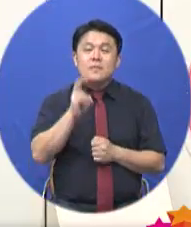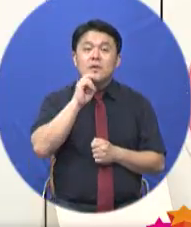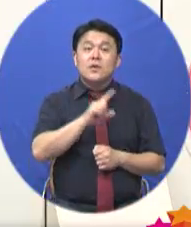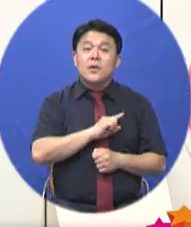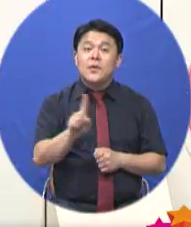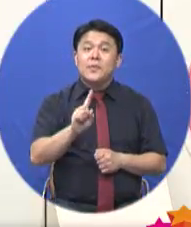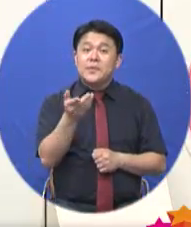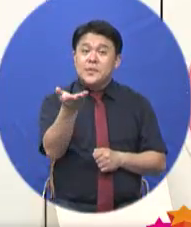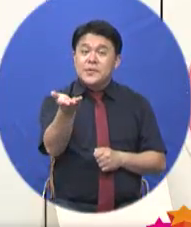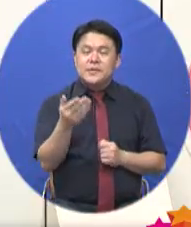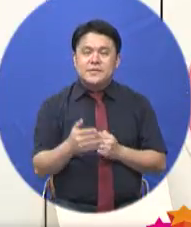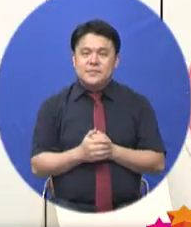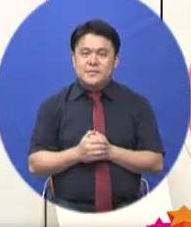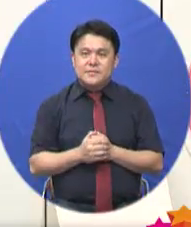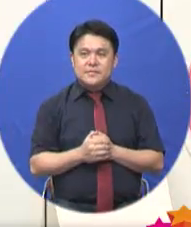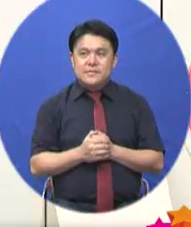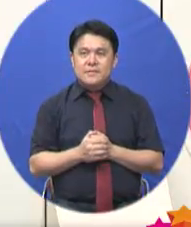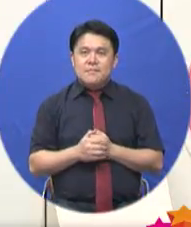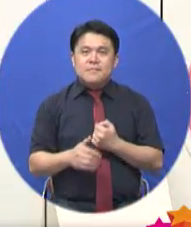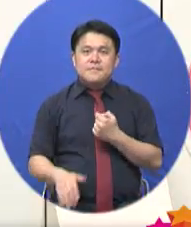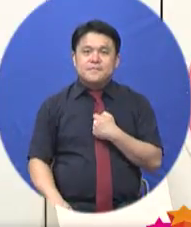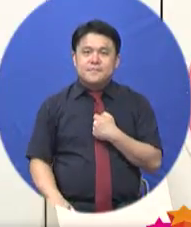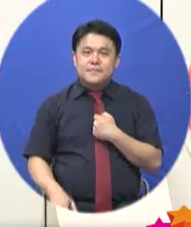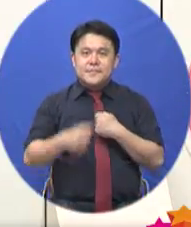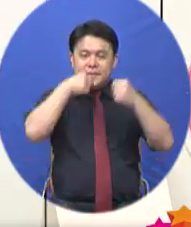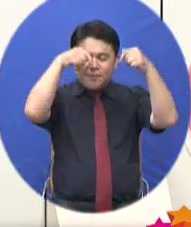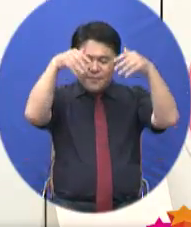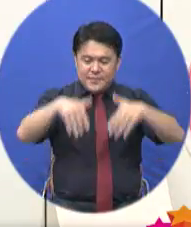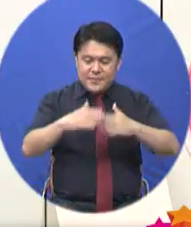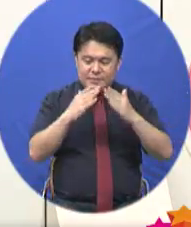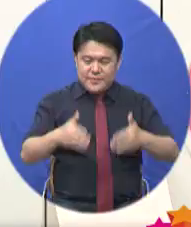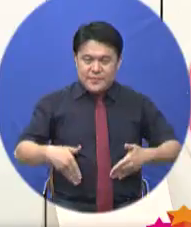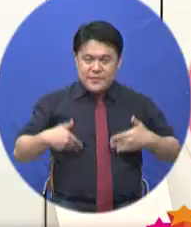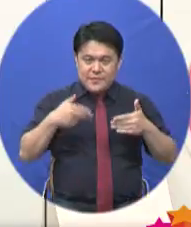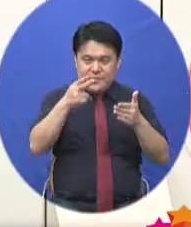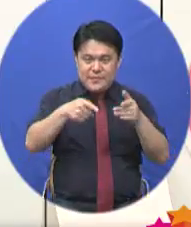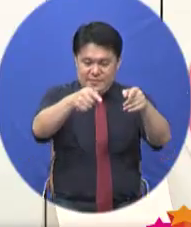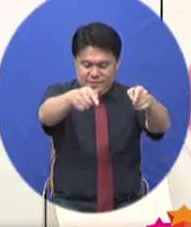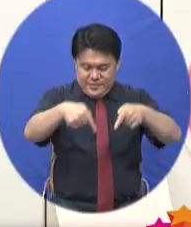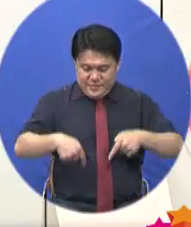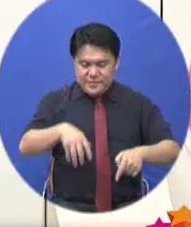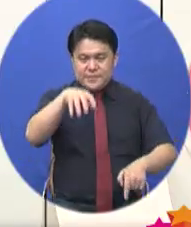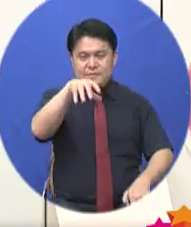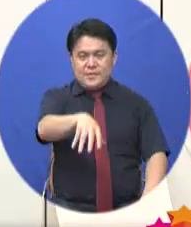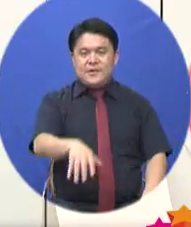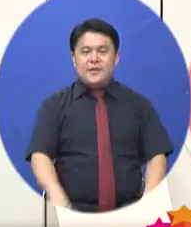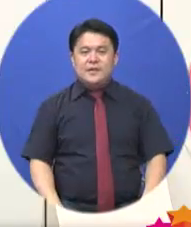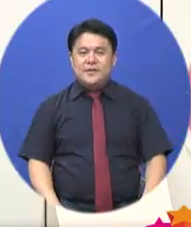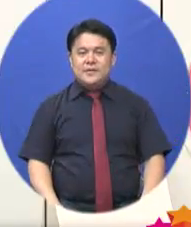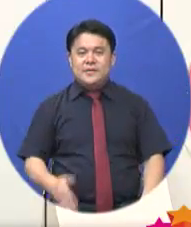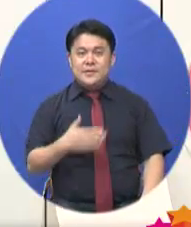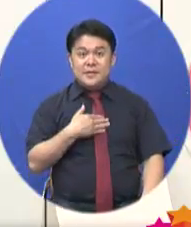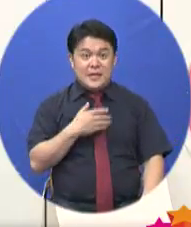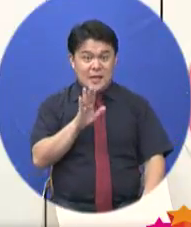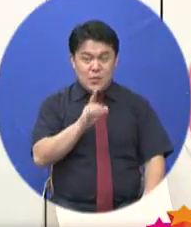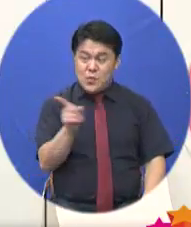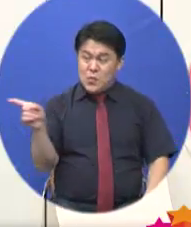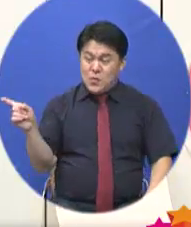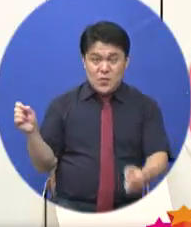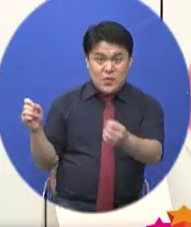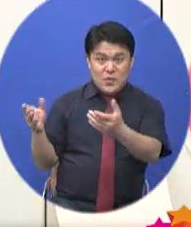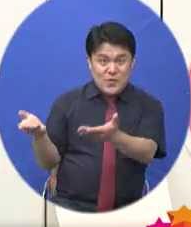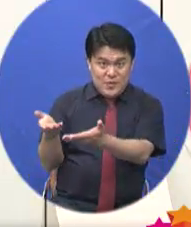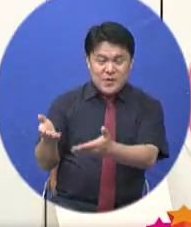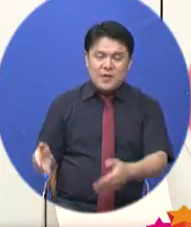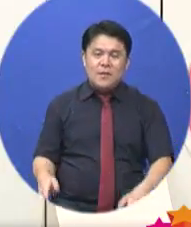노래 불러주시겠어요? 비 내리는 호남선. 비 내리는 호남선. 자, 이제 저보다 이제 김영만 세